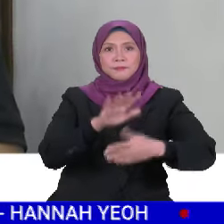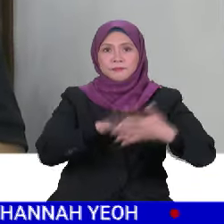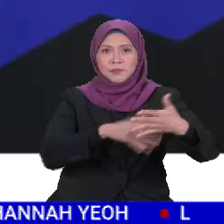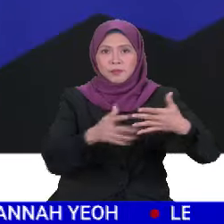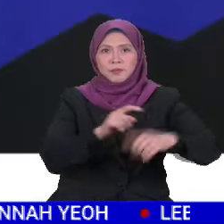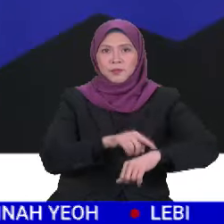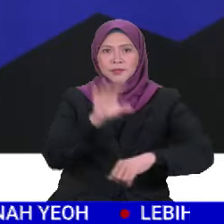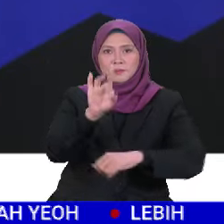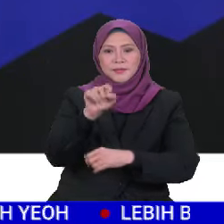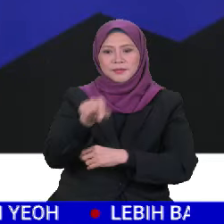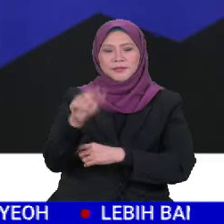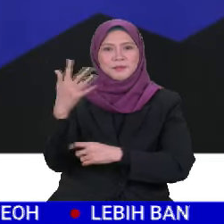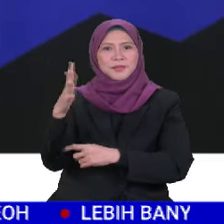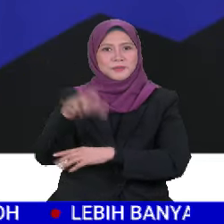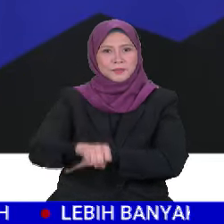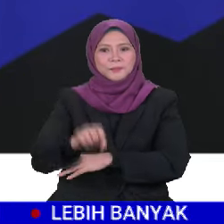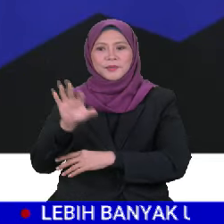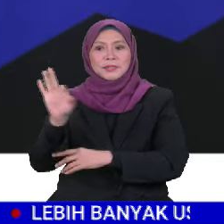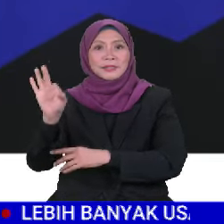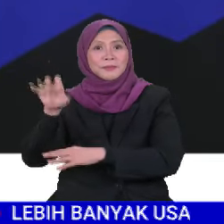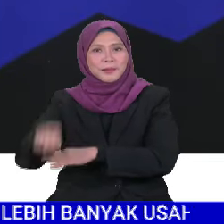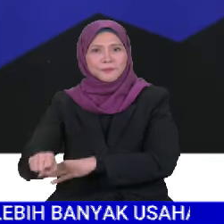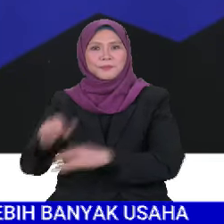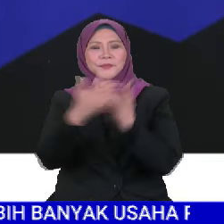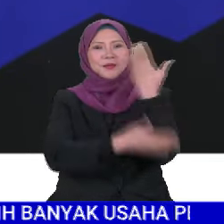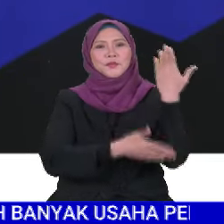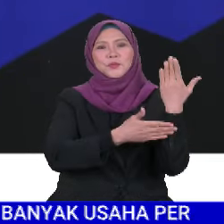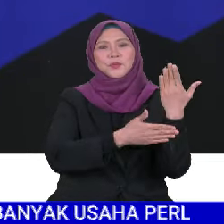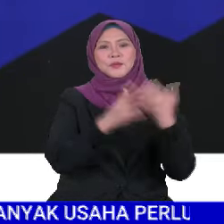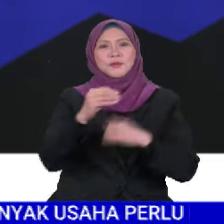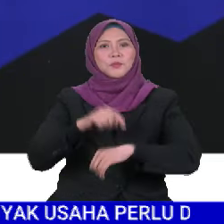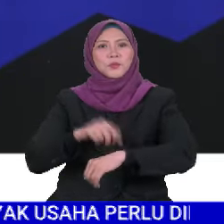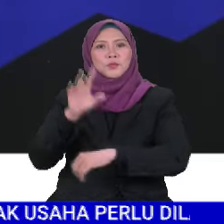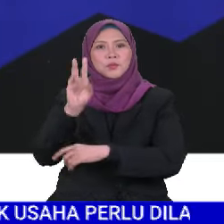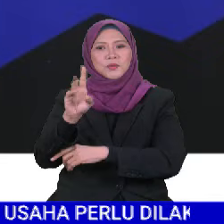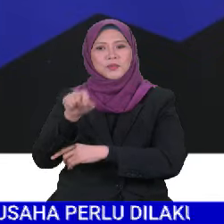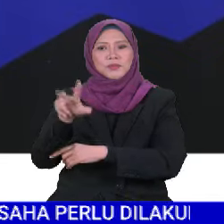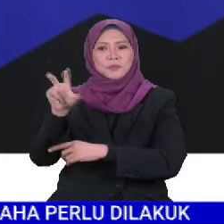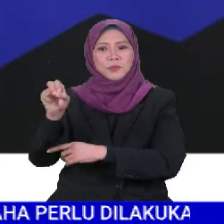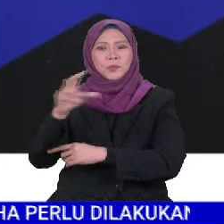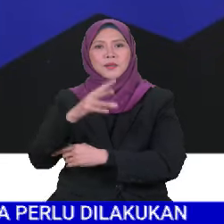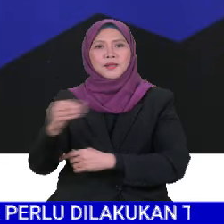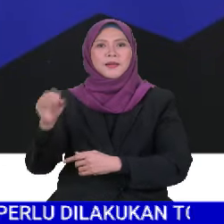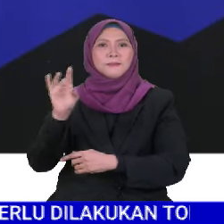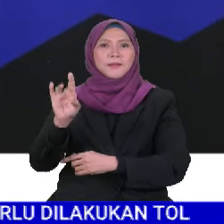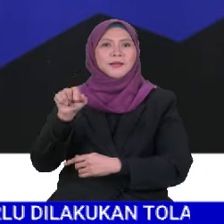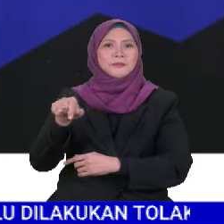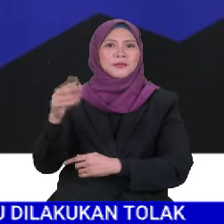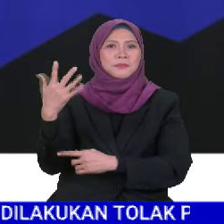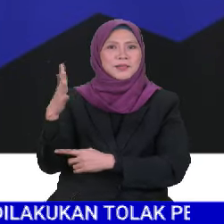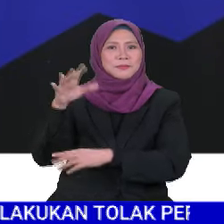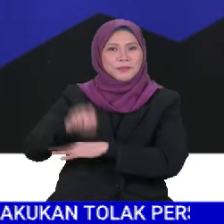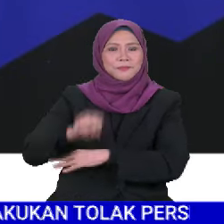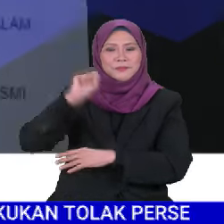iaitu pukul 8.15 malam dan 9 malam bagi Semenanjung serta pukul 7.30 dan 8.15 malam